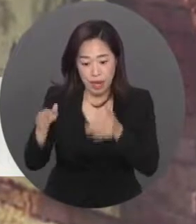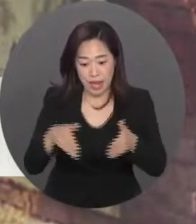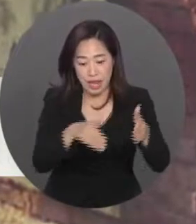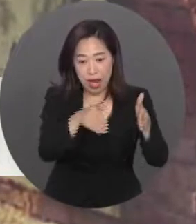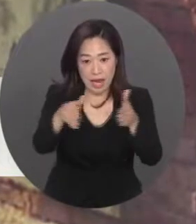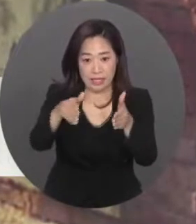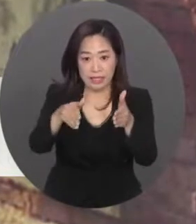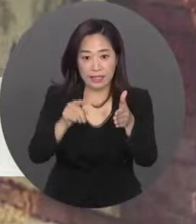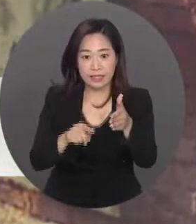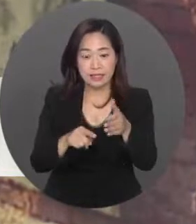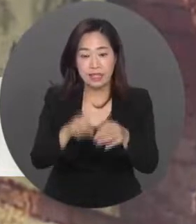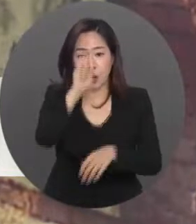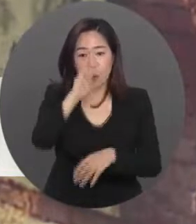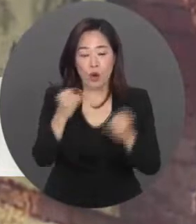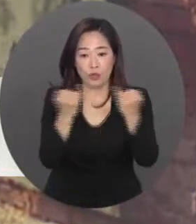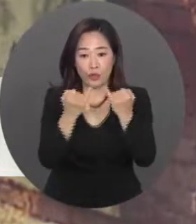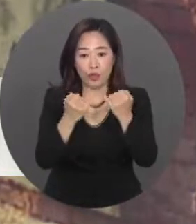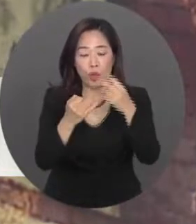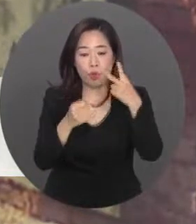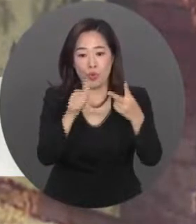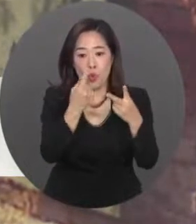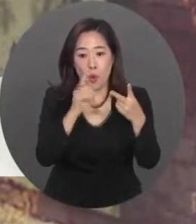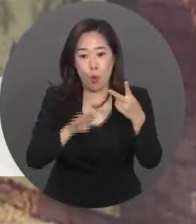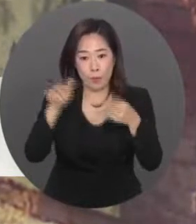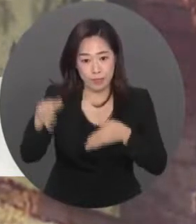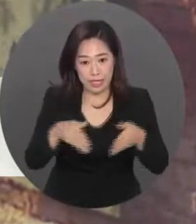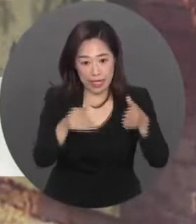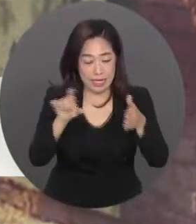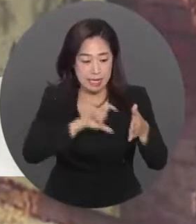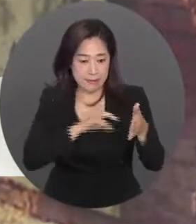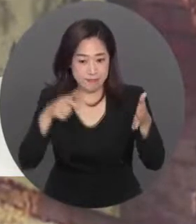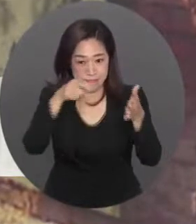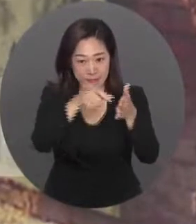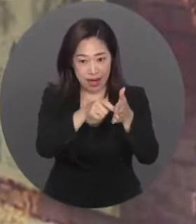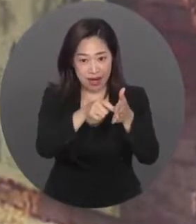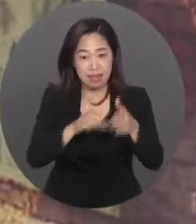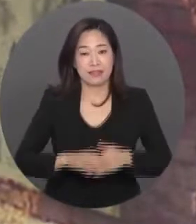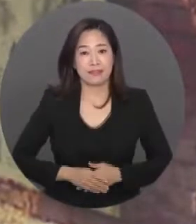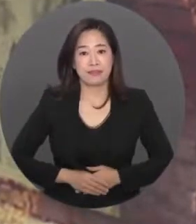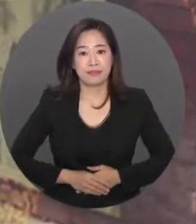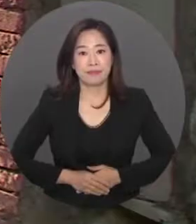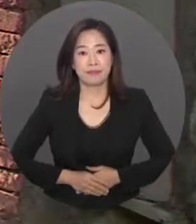체험길은 광주 여성 두홉길로 이름 붙여졌습니다. 조현성 기자입니다.